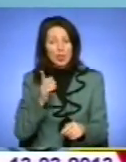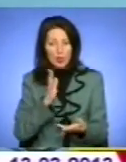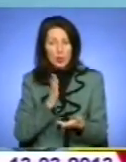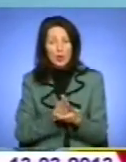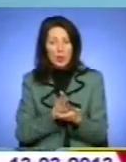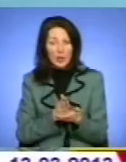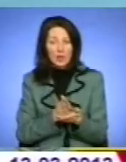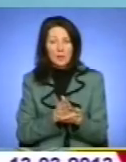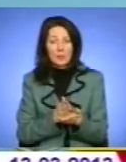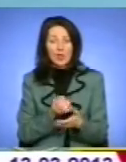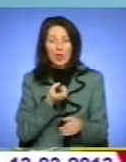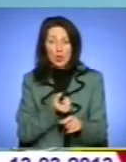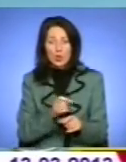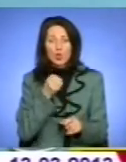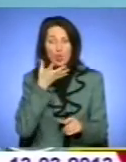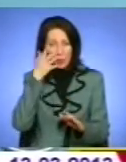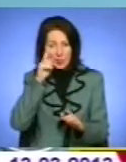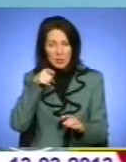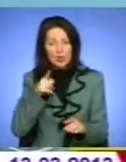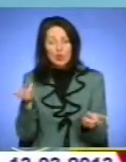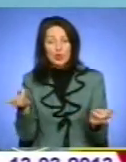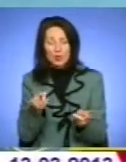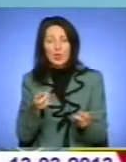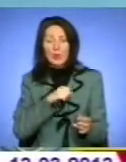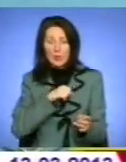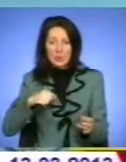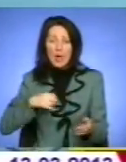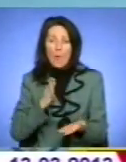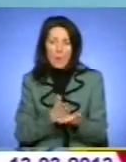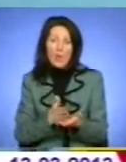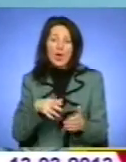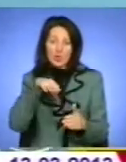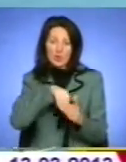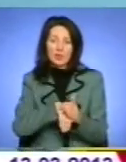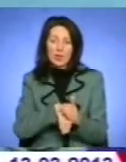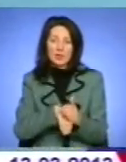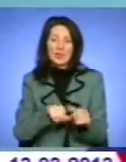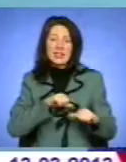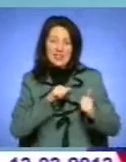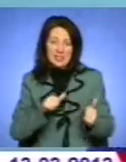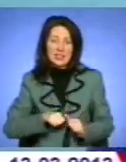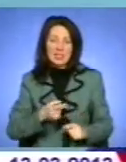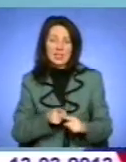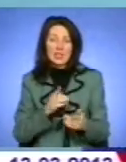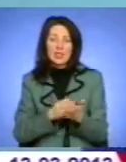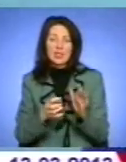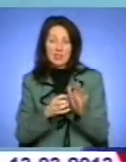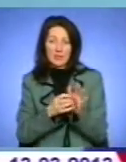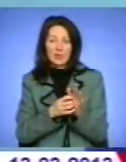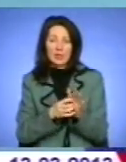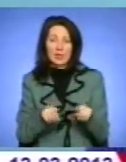добре знає, яку лапту він повинен в це внести. І сердечка, які є символом власне акції, майоріють майже в кожного на